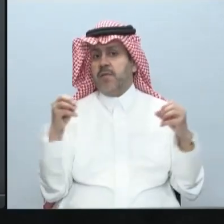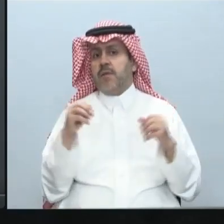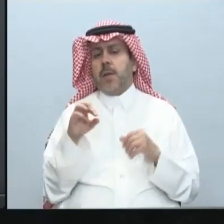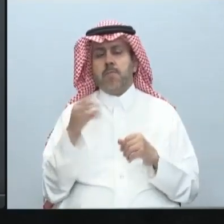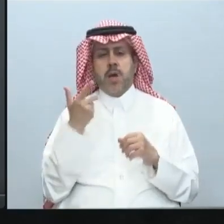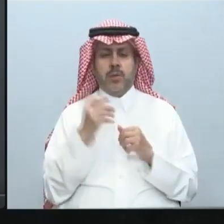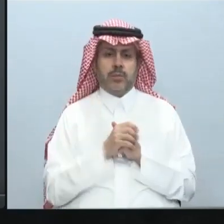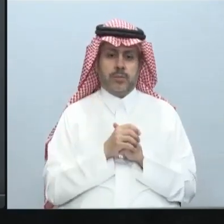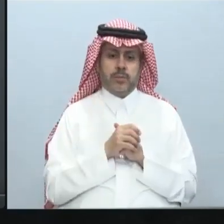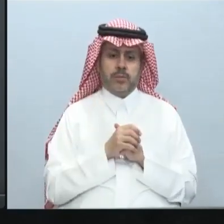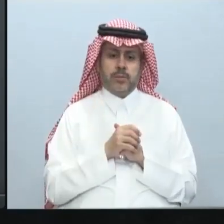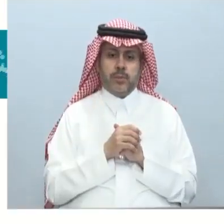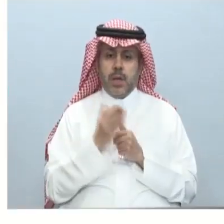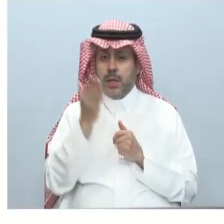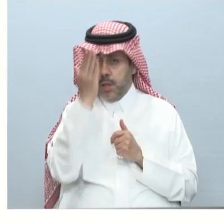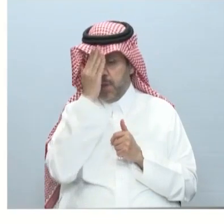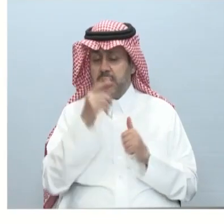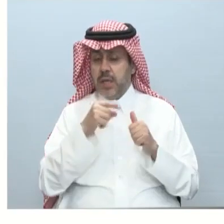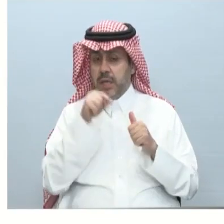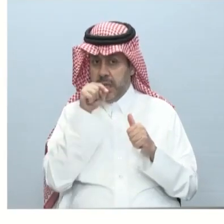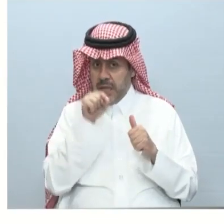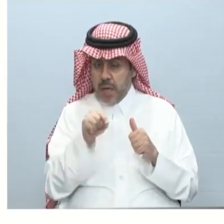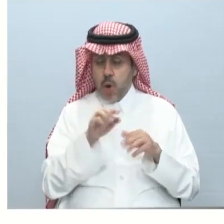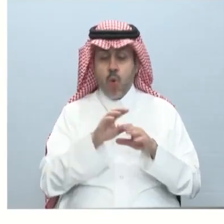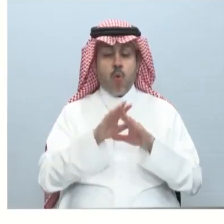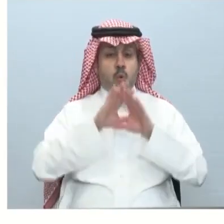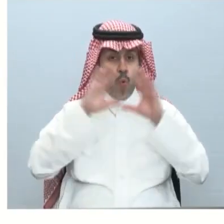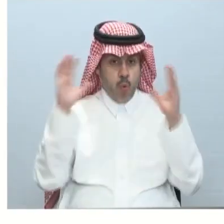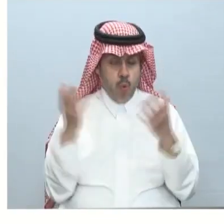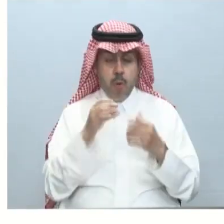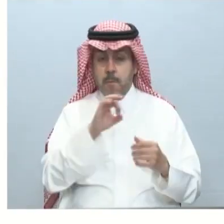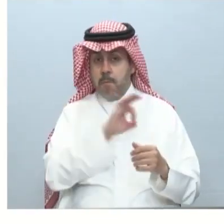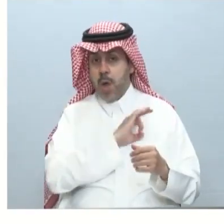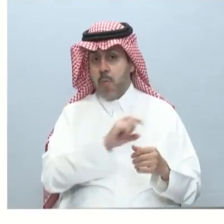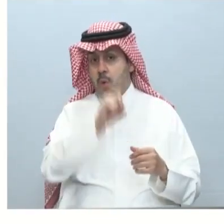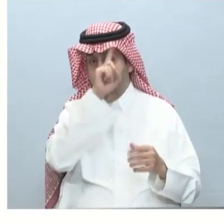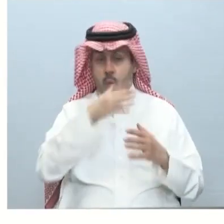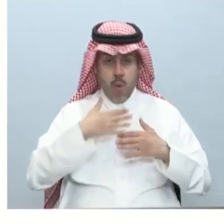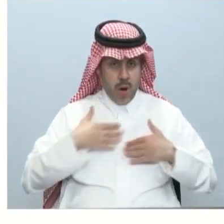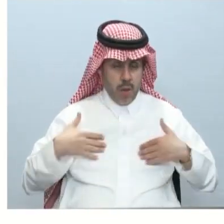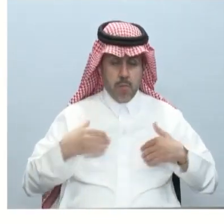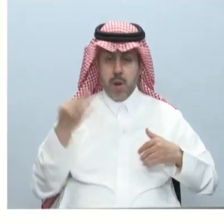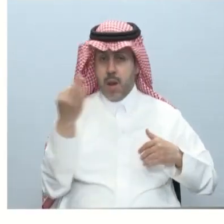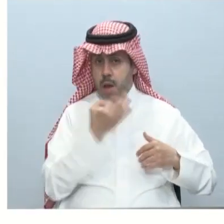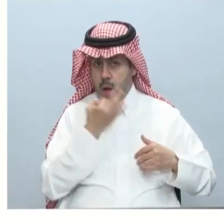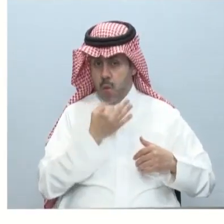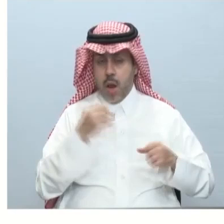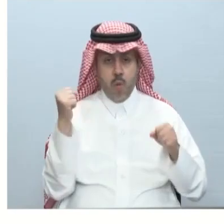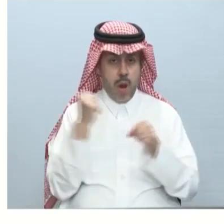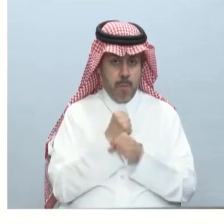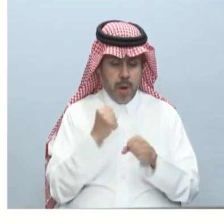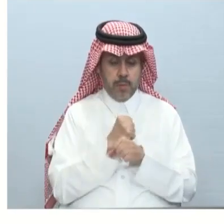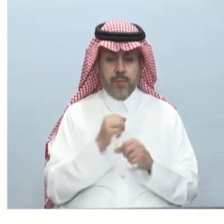لكم ان العباده هي كل ما يحبه الله ويرضاه من الاقوال